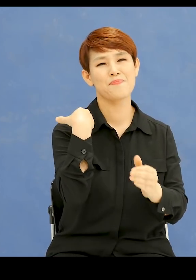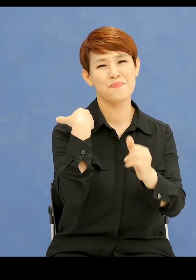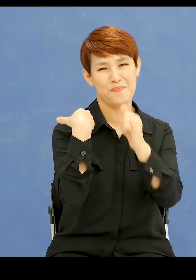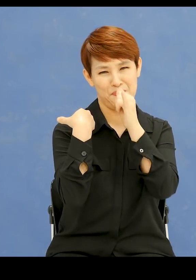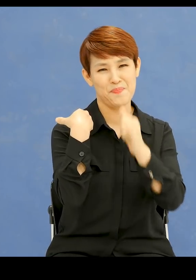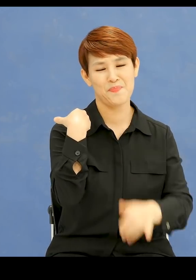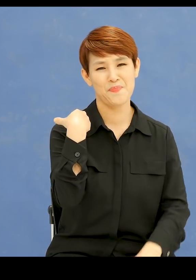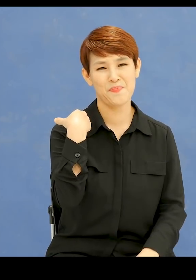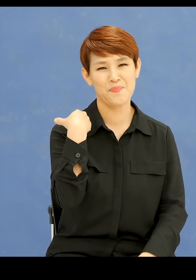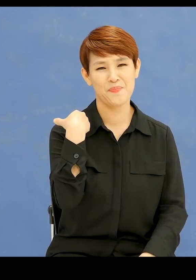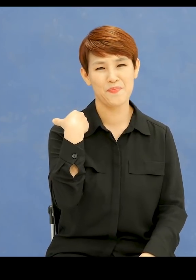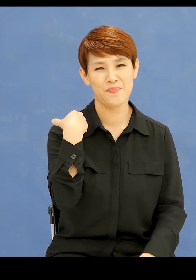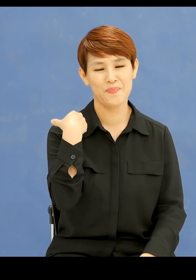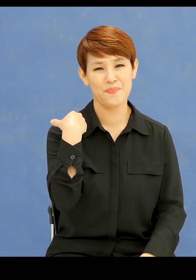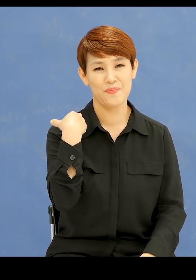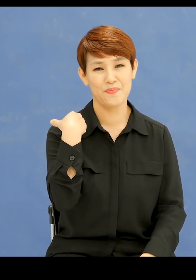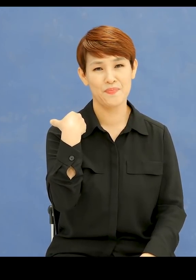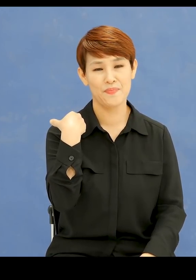했던 적이 있었어요.